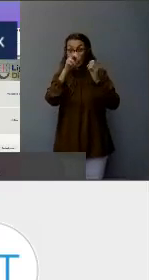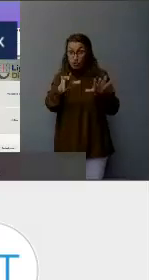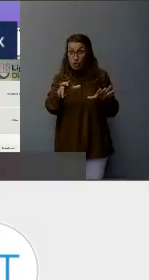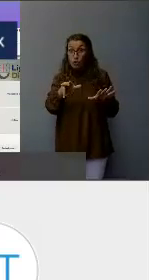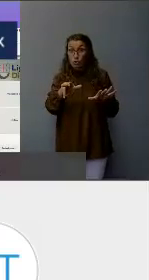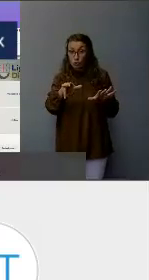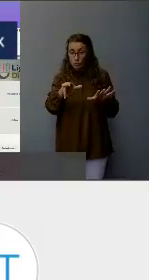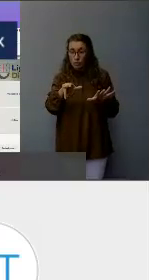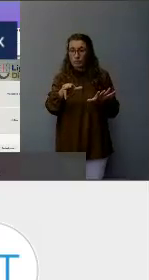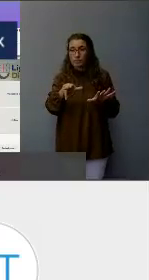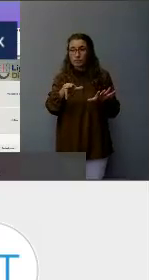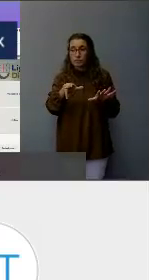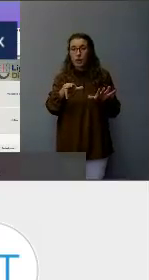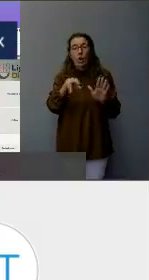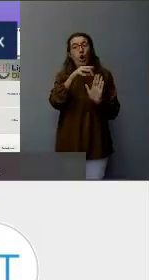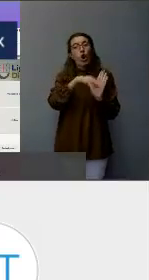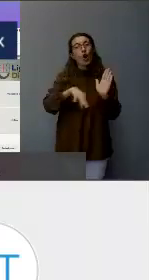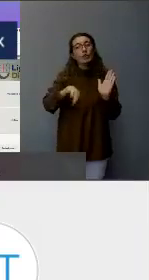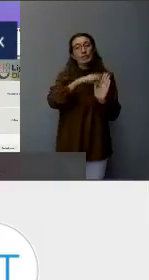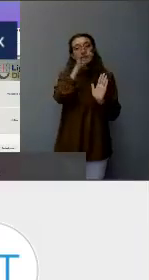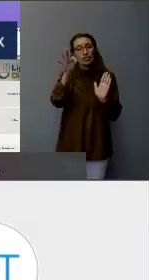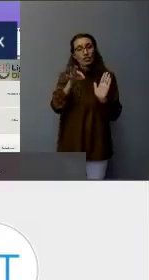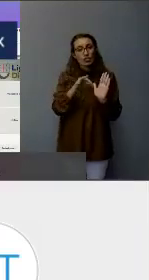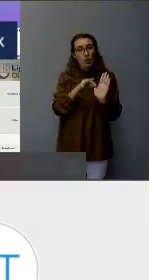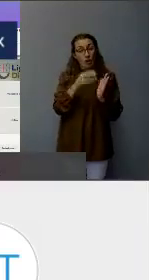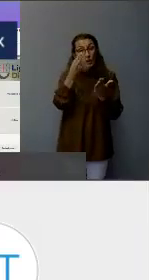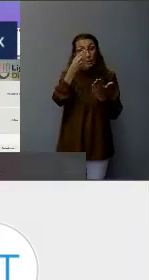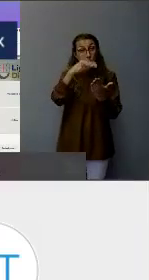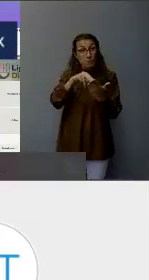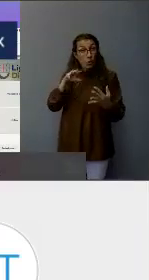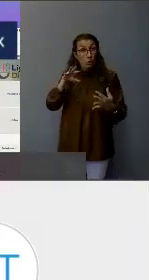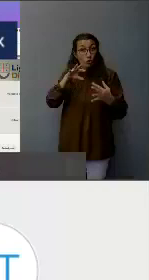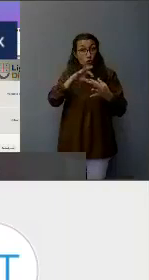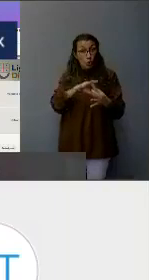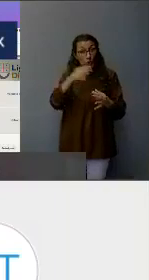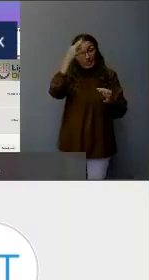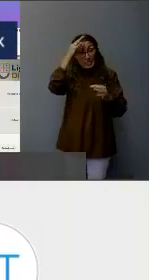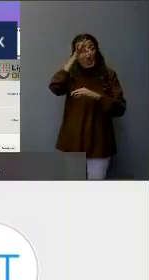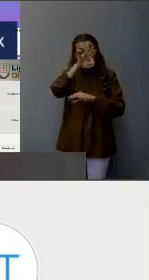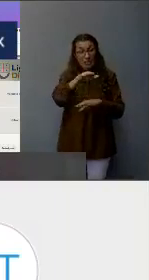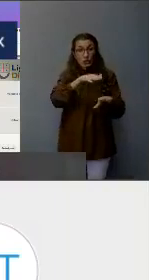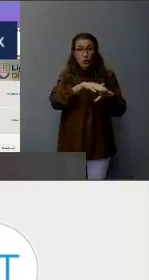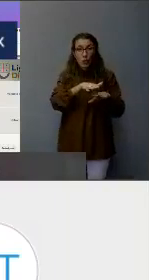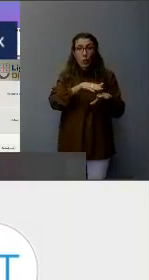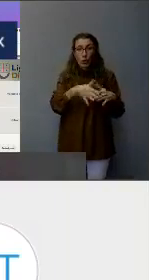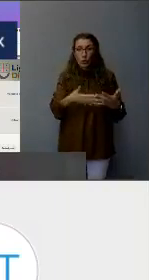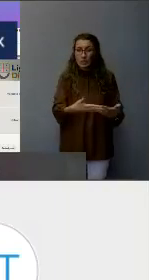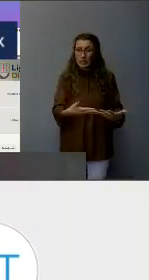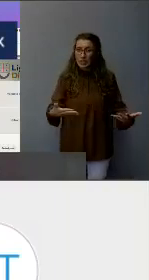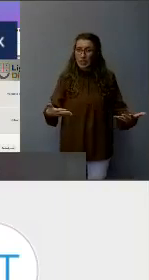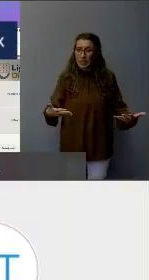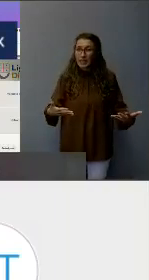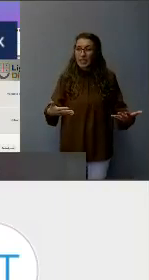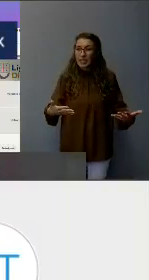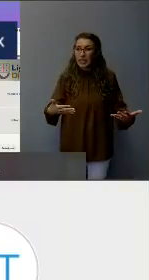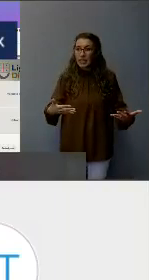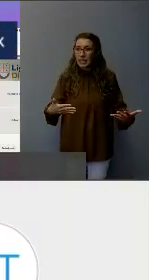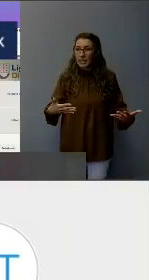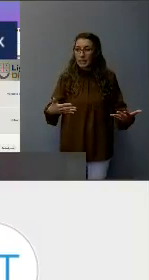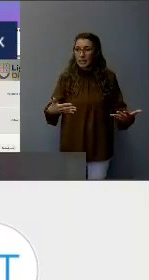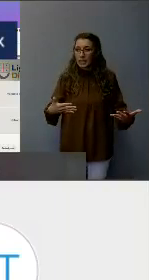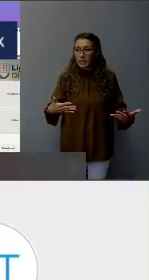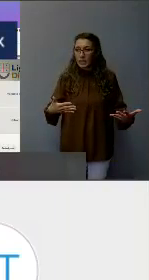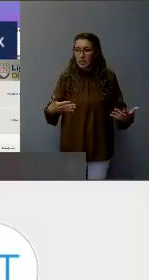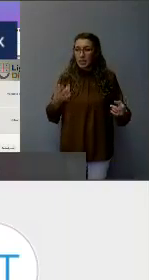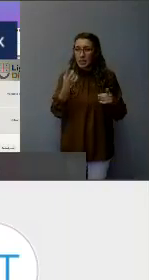ordine del giorno sulla mozione destinazione d'uso dei terreni in via di trasferimento